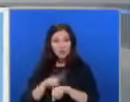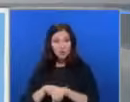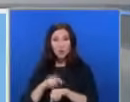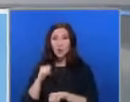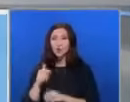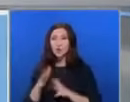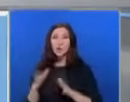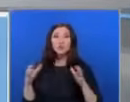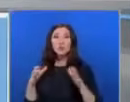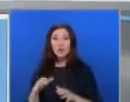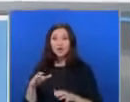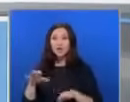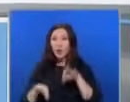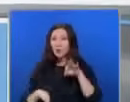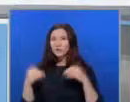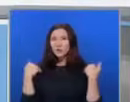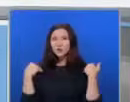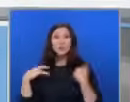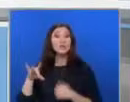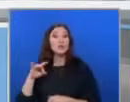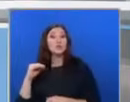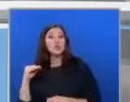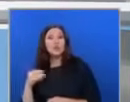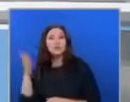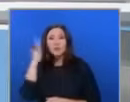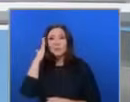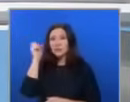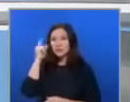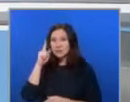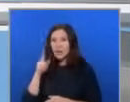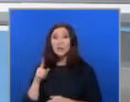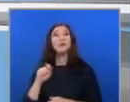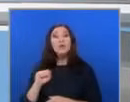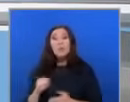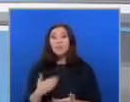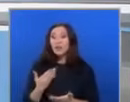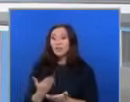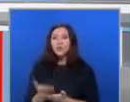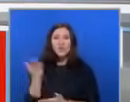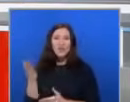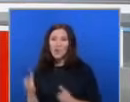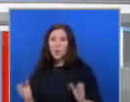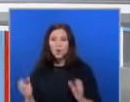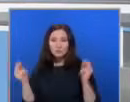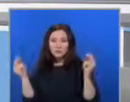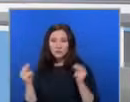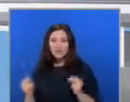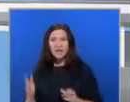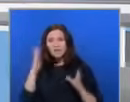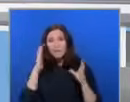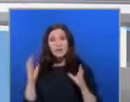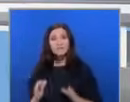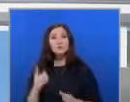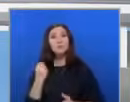утре Народното събрание ще гласува кандидатурата на Росен Желязков за министър-председател и предложения от него състав на правителството с